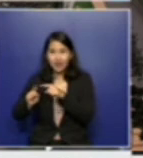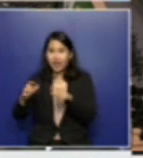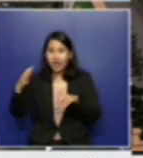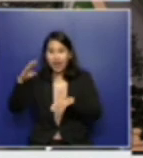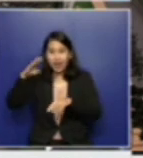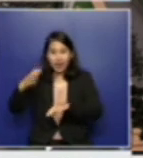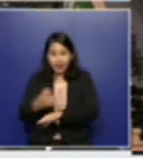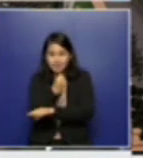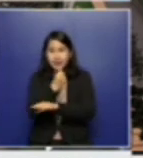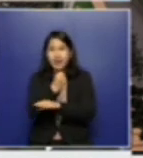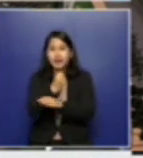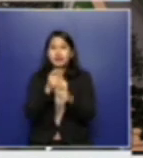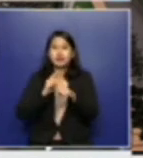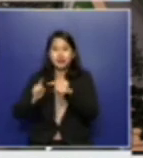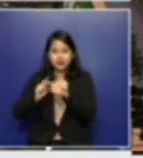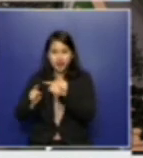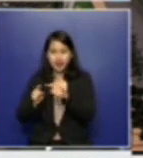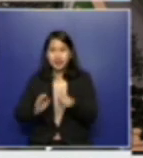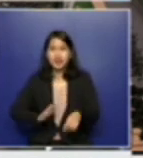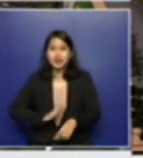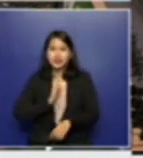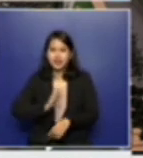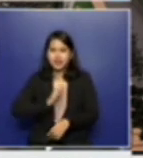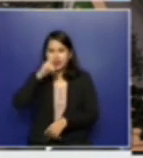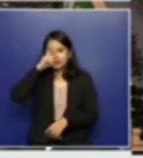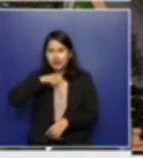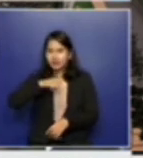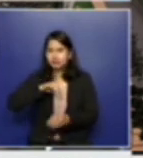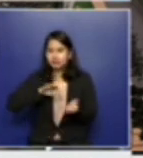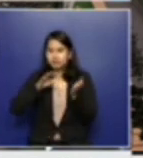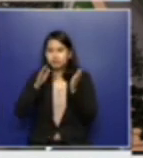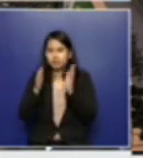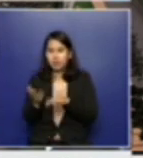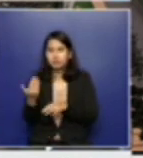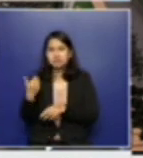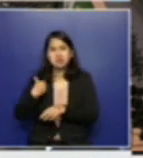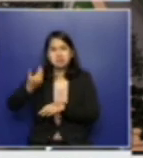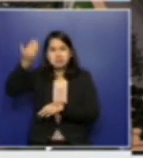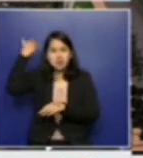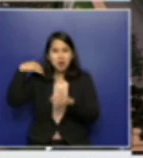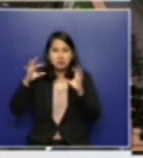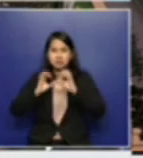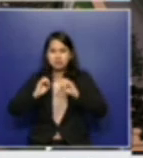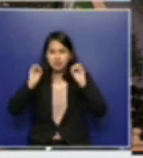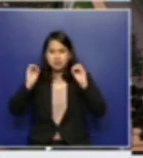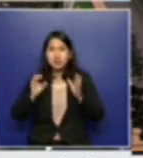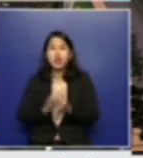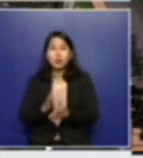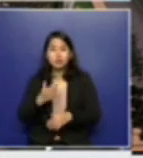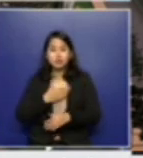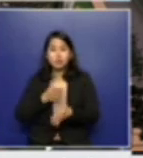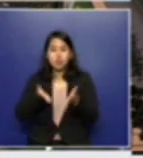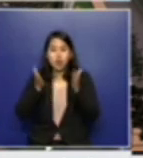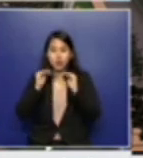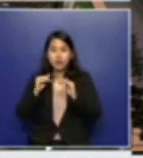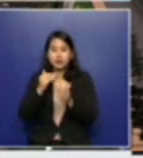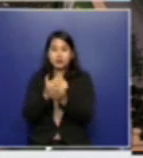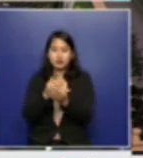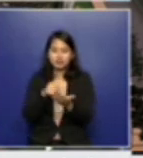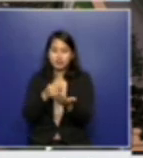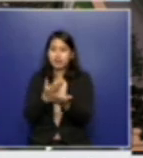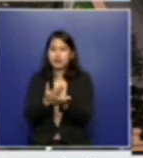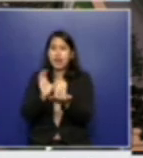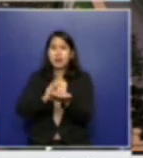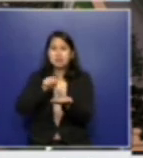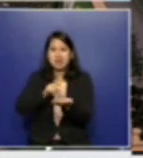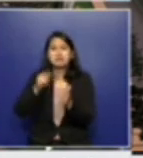จทำลายศักยภาพเกียรติภูมิของประเทศไทยยังไม่เคยมีมาก่อนในประวัติศาสตร์ครับผมขออนุญาตตั้งงบอันนี้ว่าเป็นงบเ